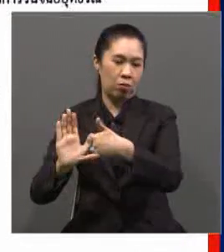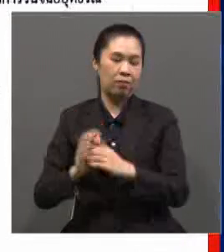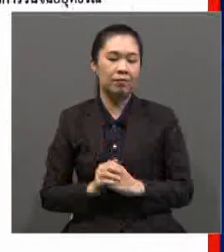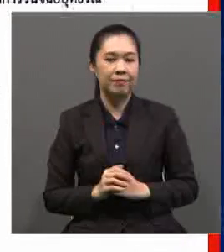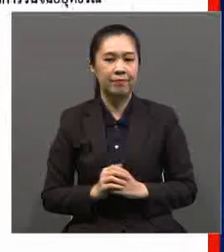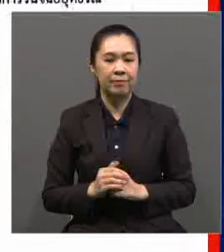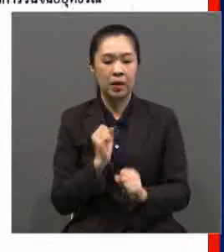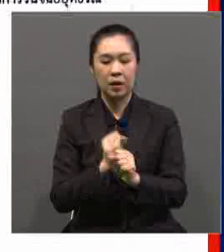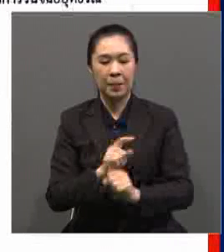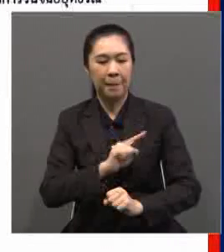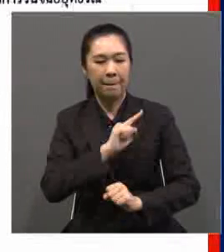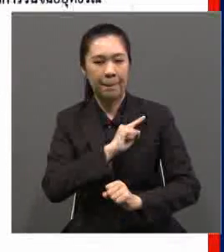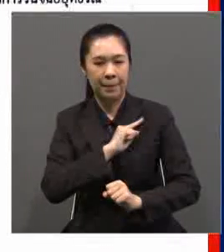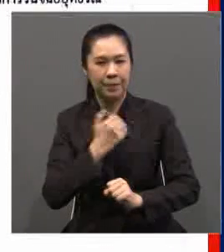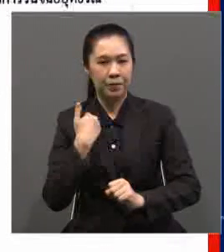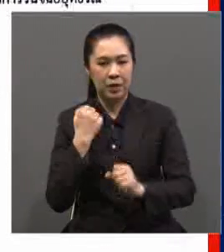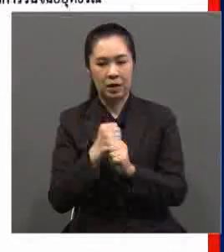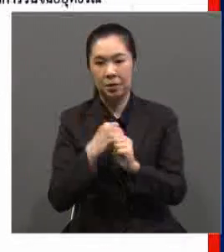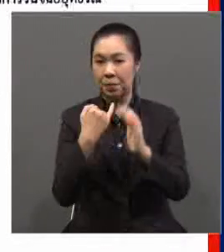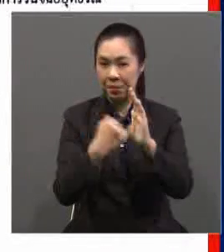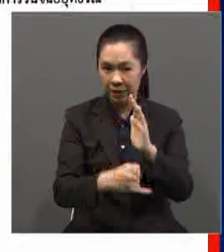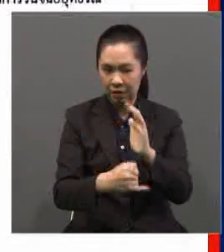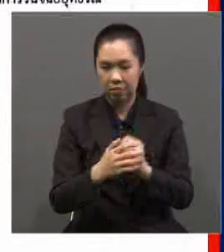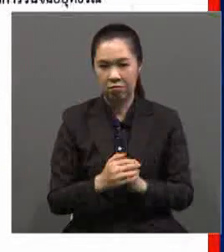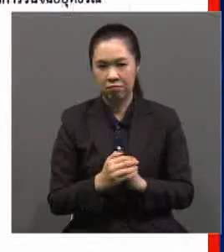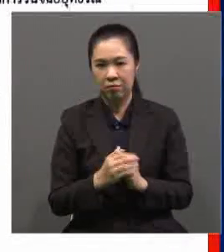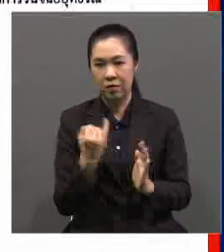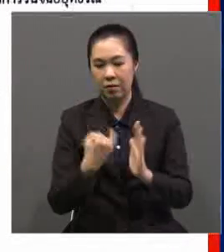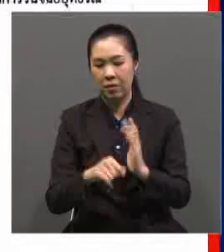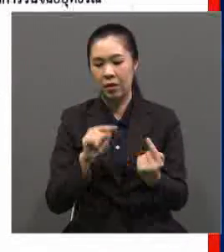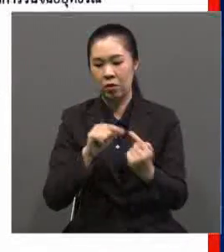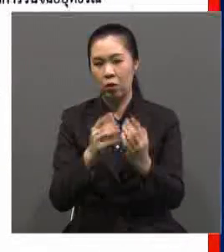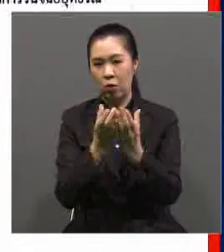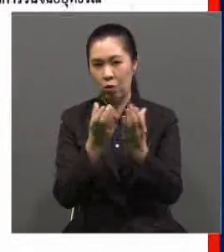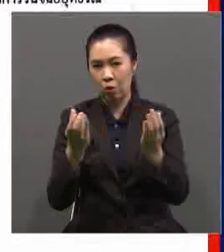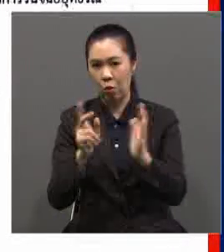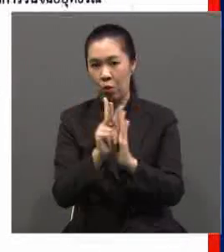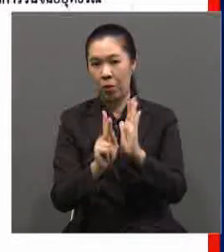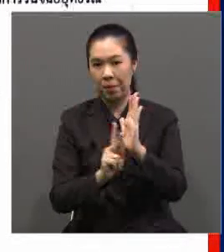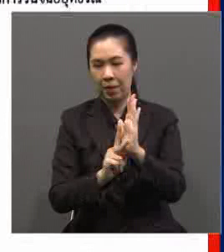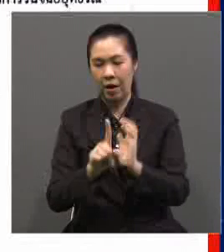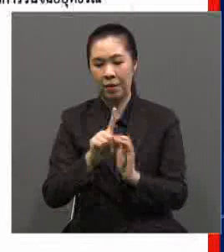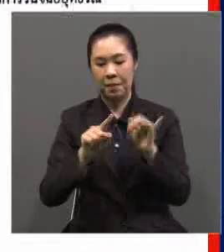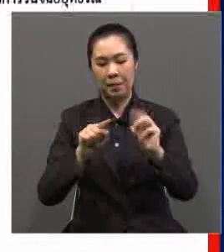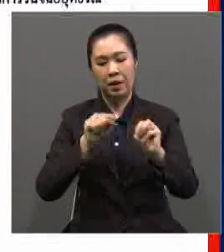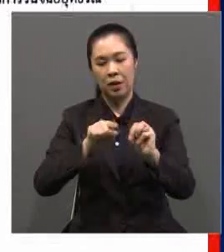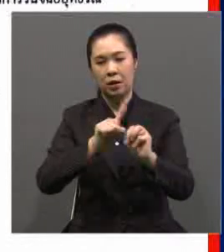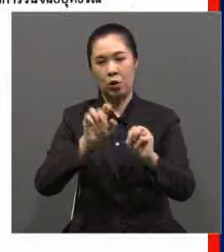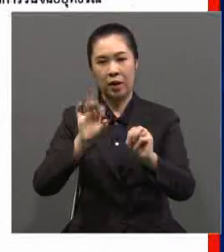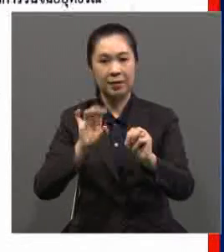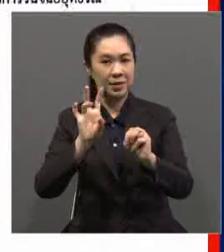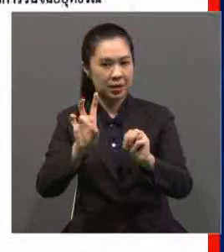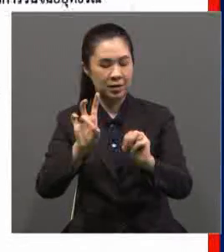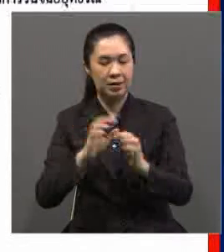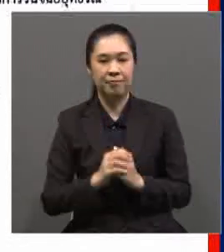หรือปฏิบัติหรือละเว้นการปฏิบัติหน้าที่โดยมิชอบอันเป็นความผิดตามประมวลกฎหมายอาญามาตรา157อย่าง